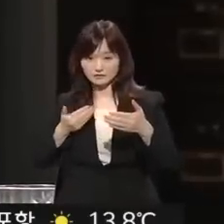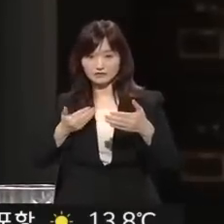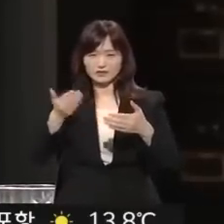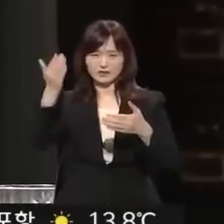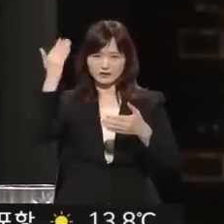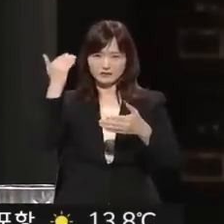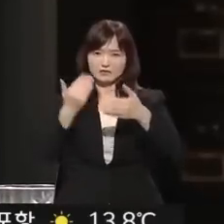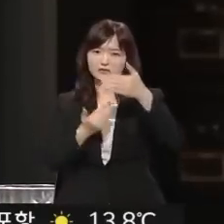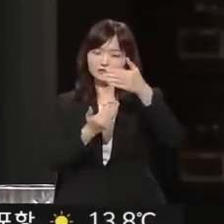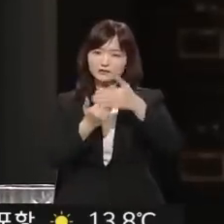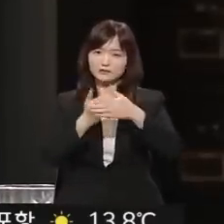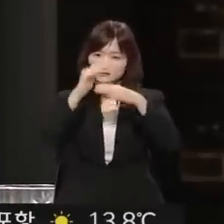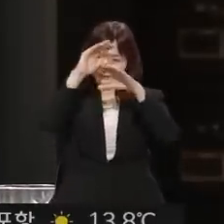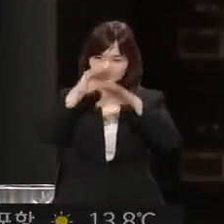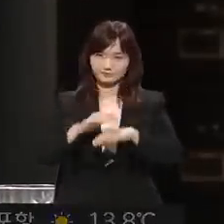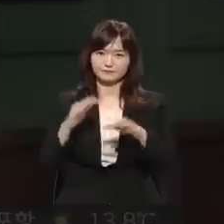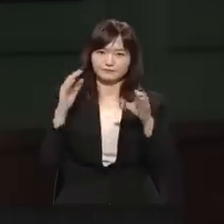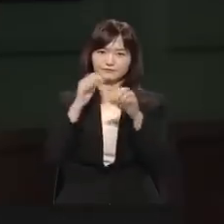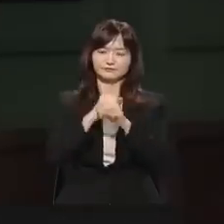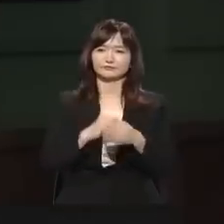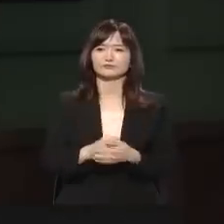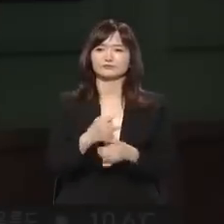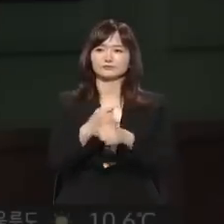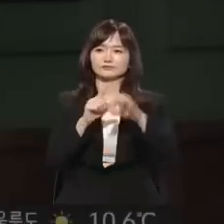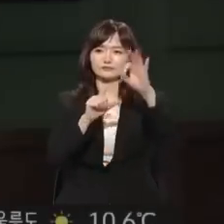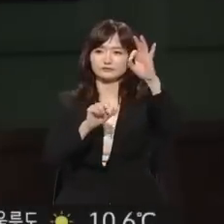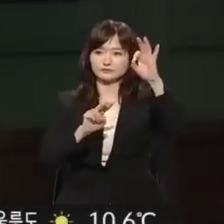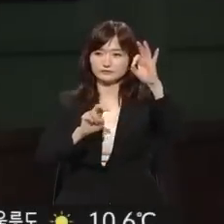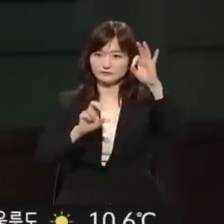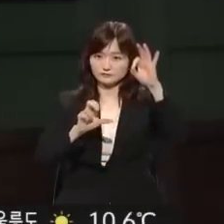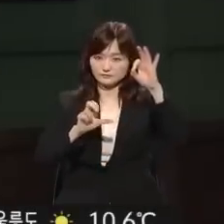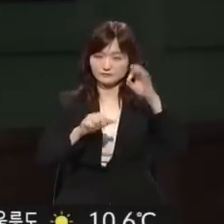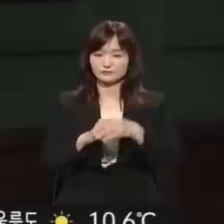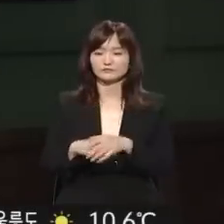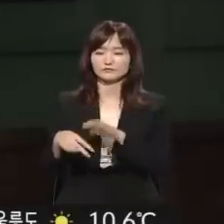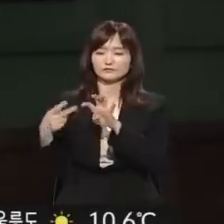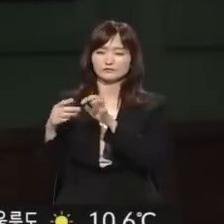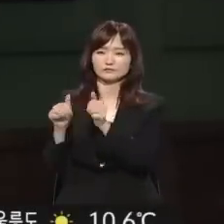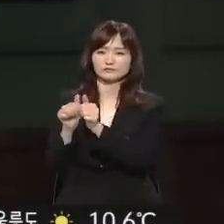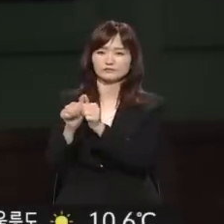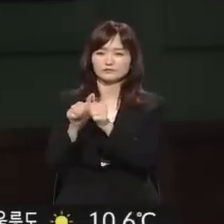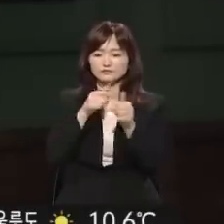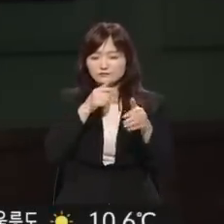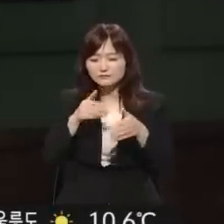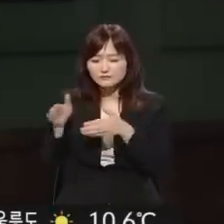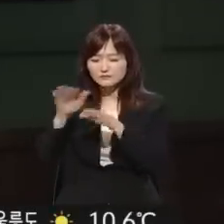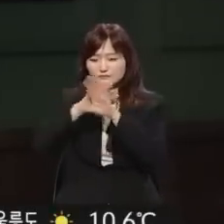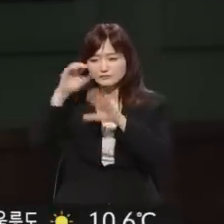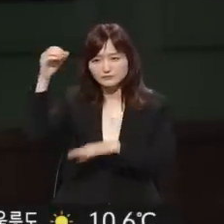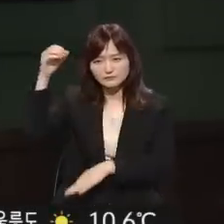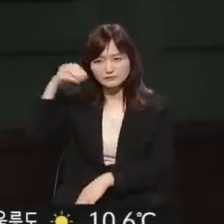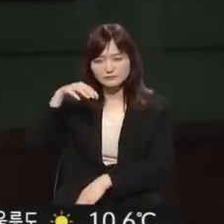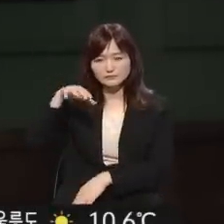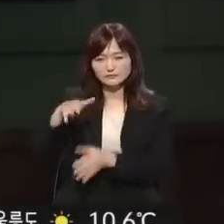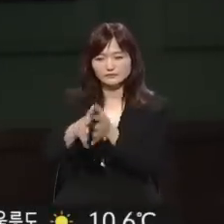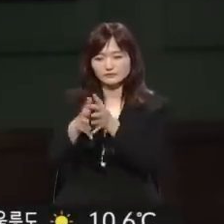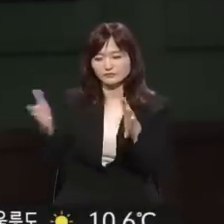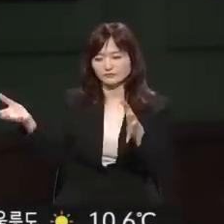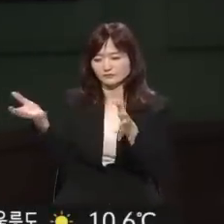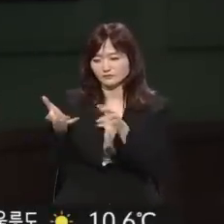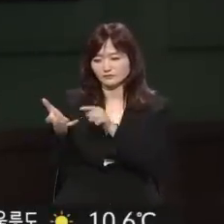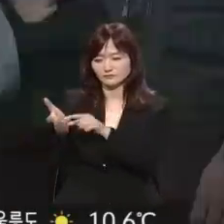내용부터 좀 일단 지난해 10월 25일인데요 40대 남성이 경기도 광명시에 있는 자신의이 아파트 집안에서